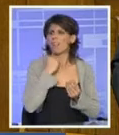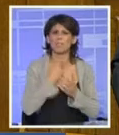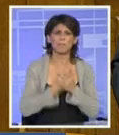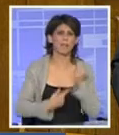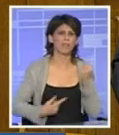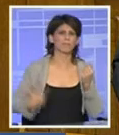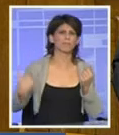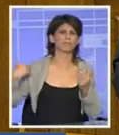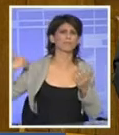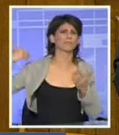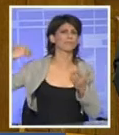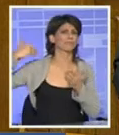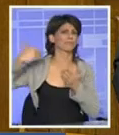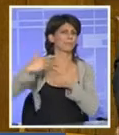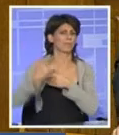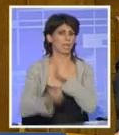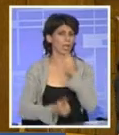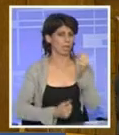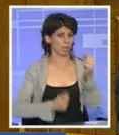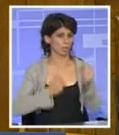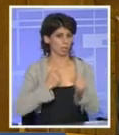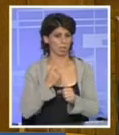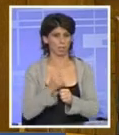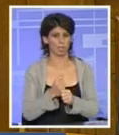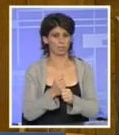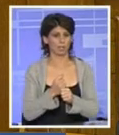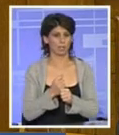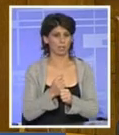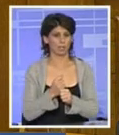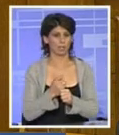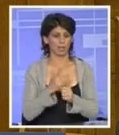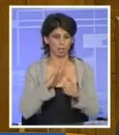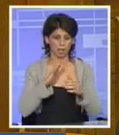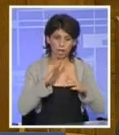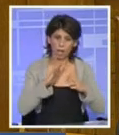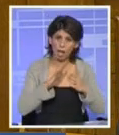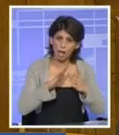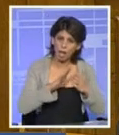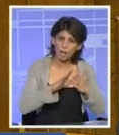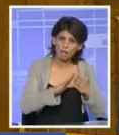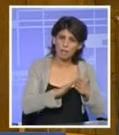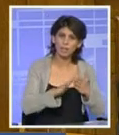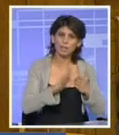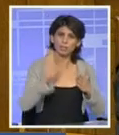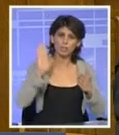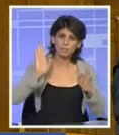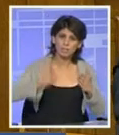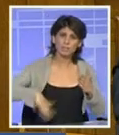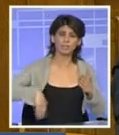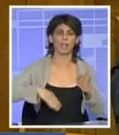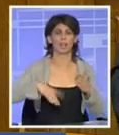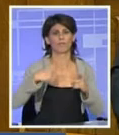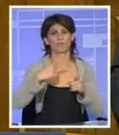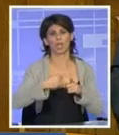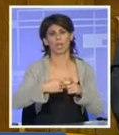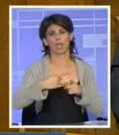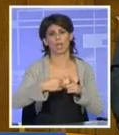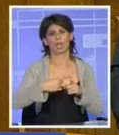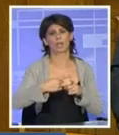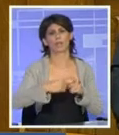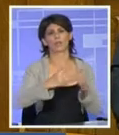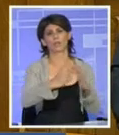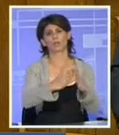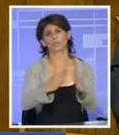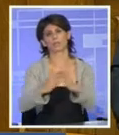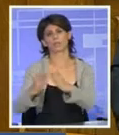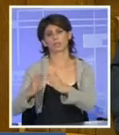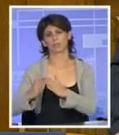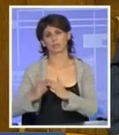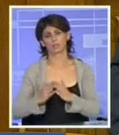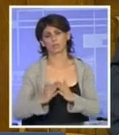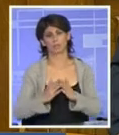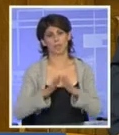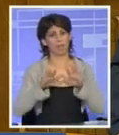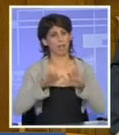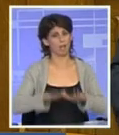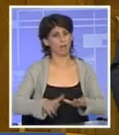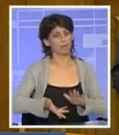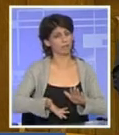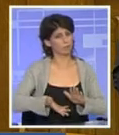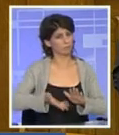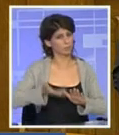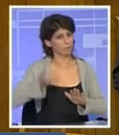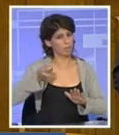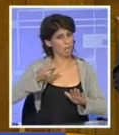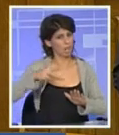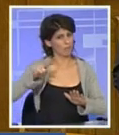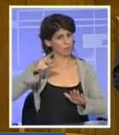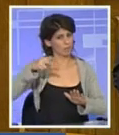παραλήψεων δεκαετιών έχουν αγγίξει πια και το τελευταίο ελληνικό νοικοκυριό. Η ανεργία είναι υψηλή και